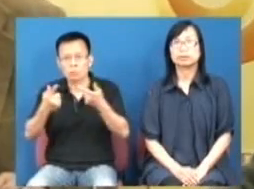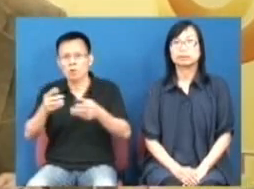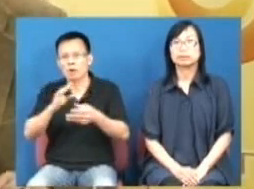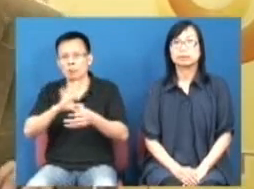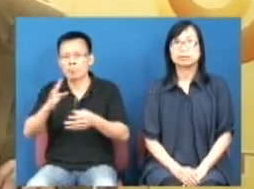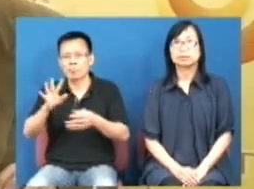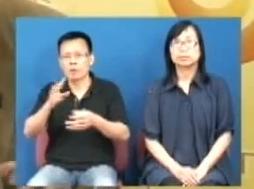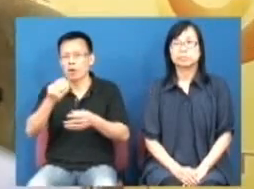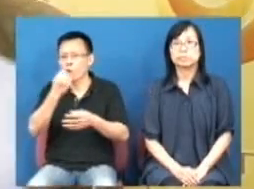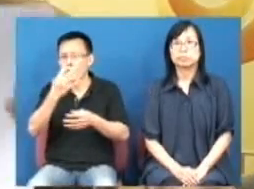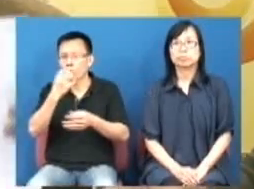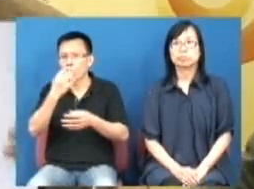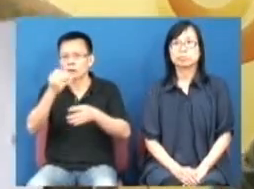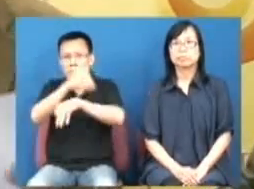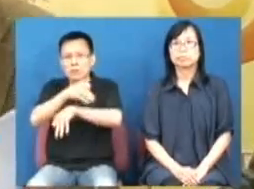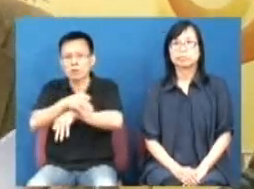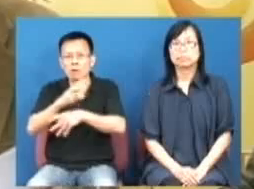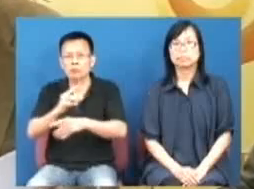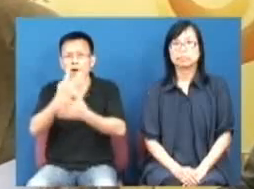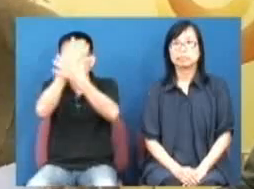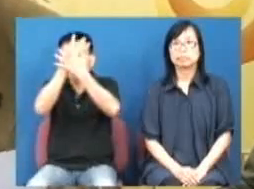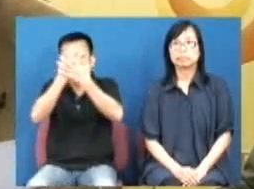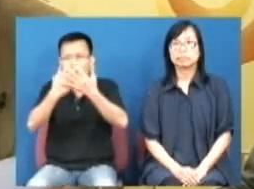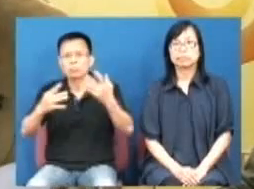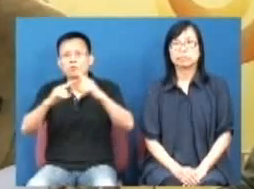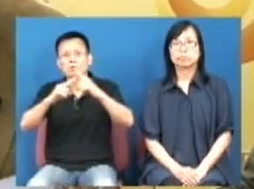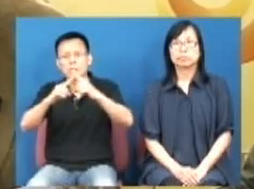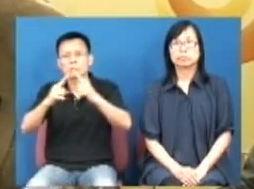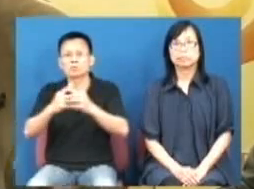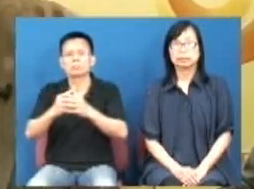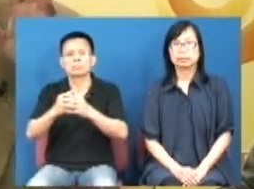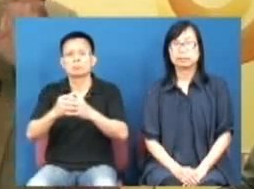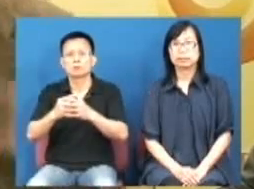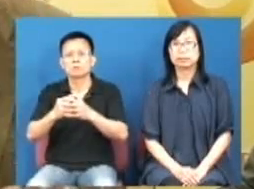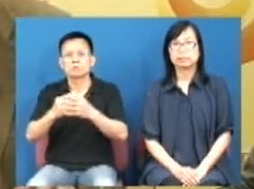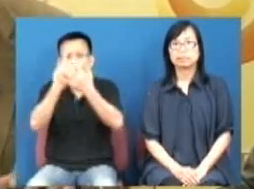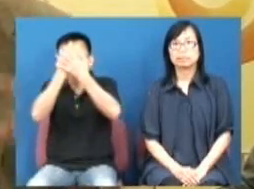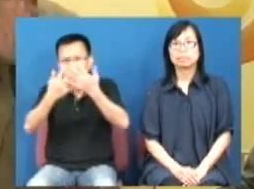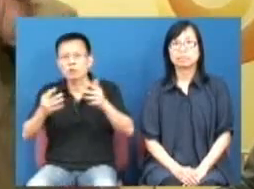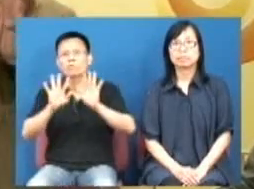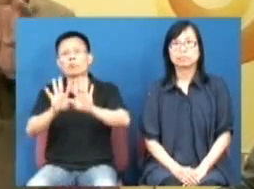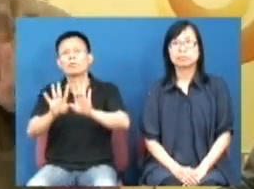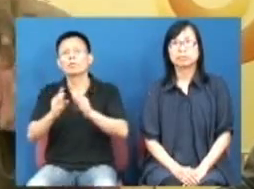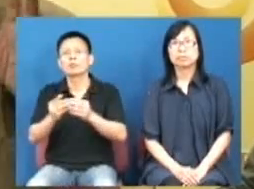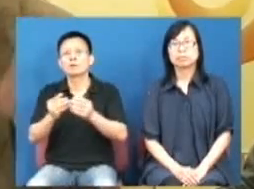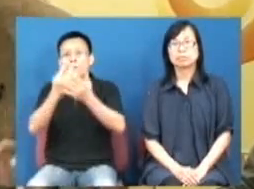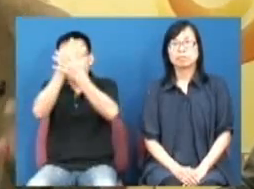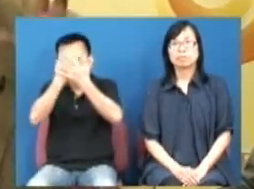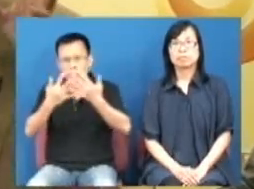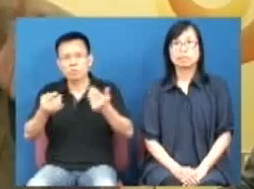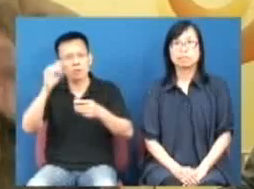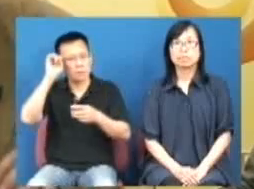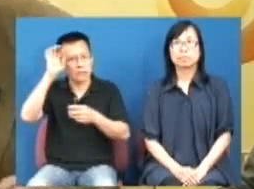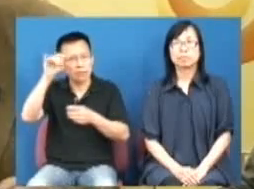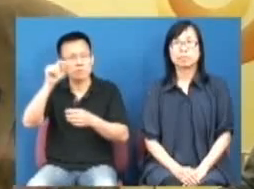啊？理論上我係只係一個網上嘅公民，網上嘅一個嘅係服務或者網上一個意見嘅